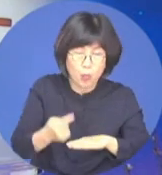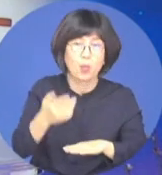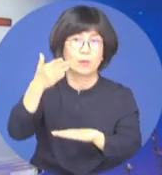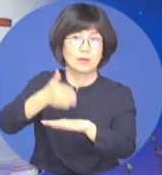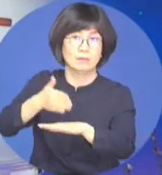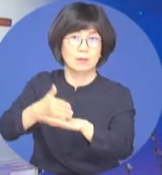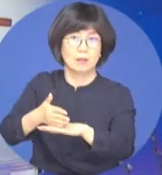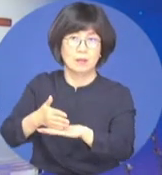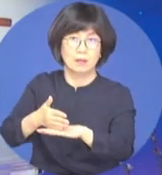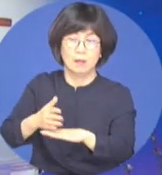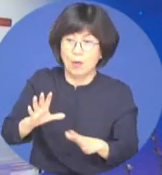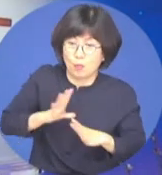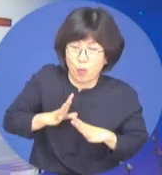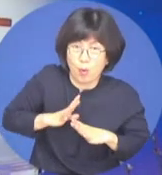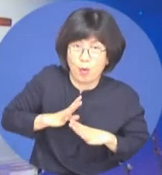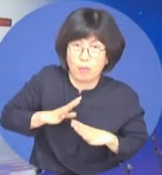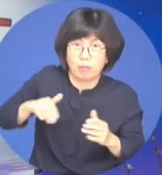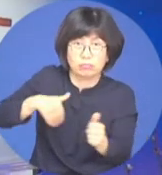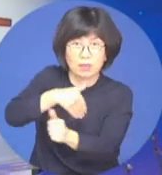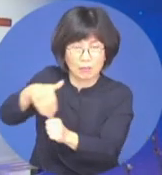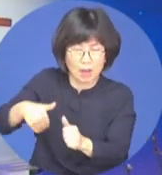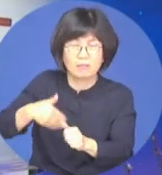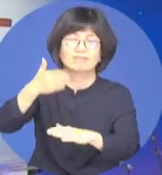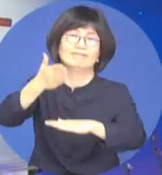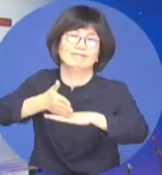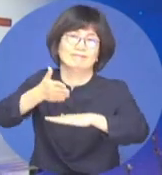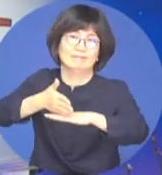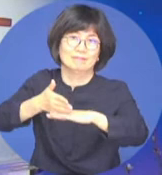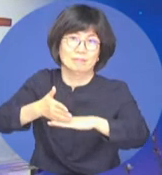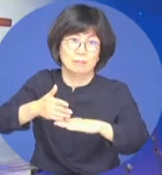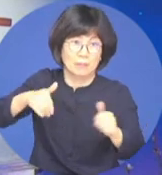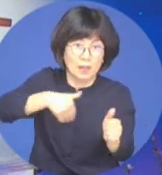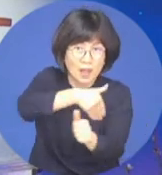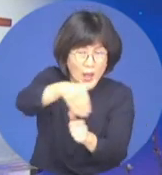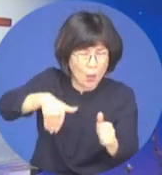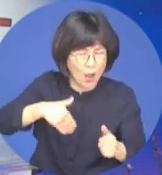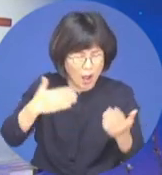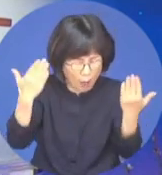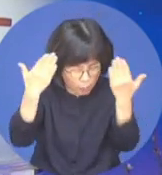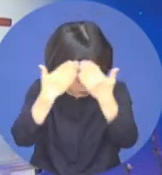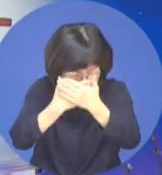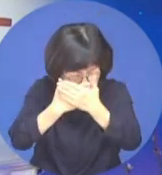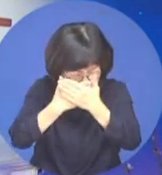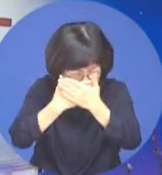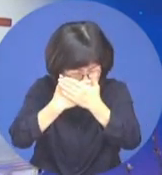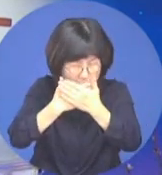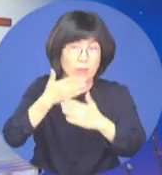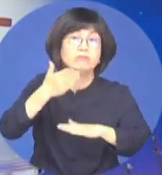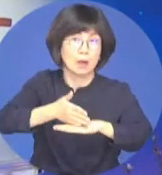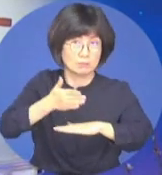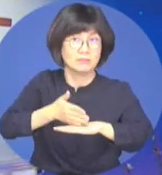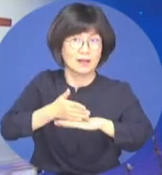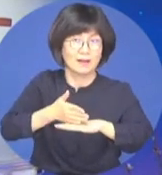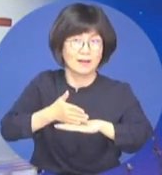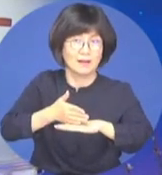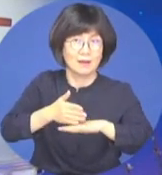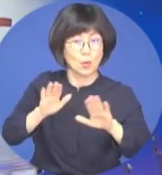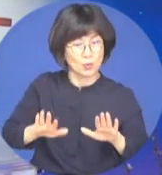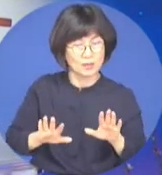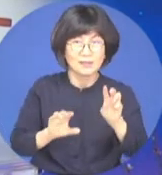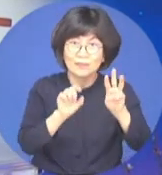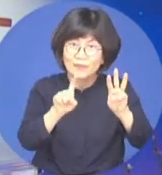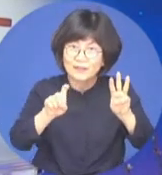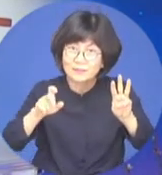그리고 두려운 상황일지라도 감사. 상황이 깜깜해도 감사. 예? 그리고 오늘 말씀 3장 17절